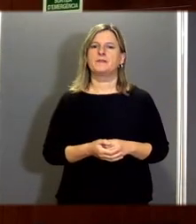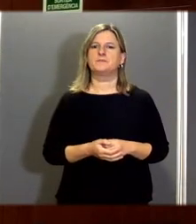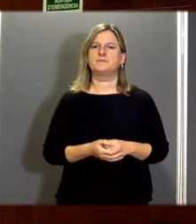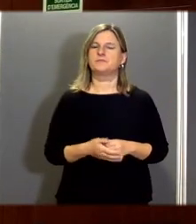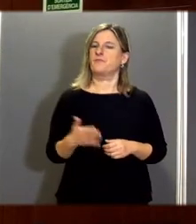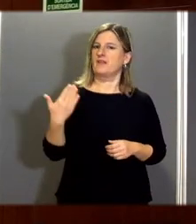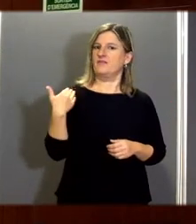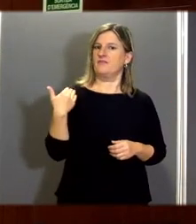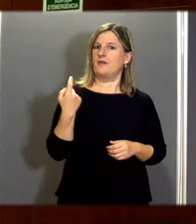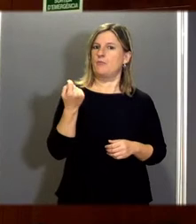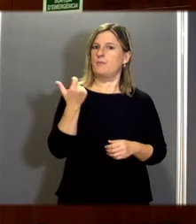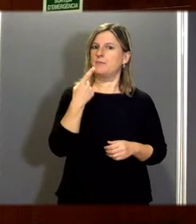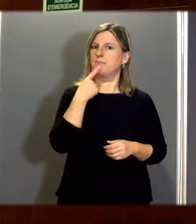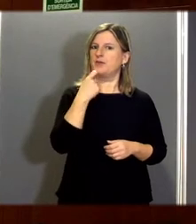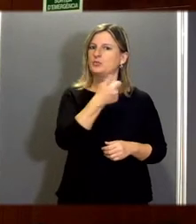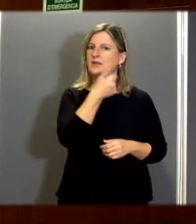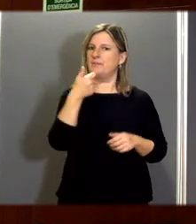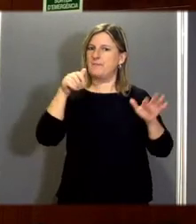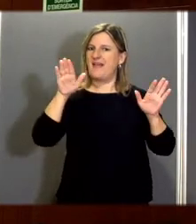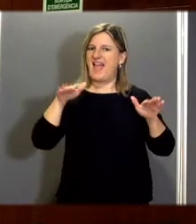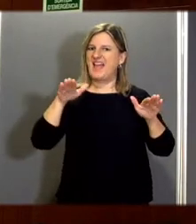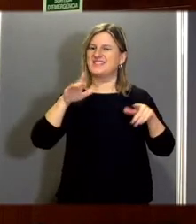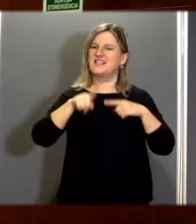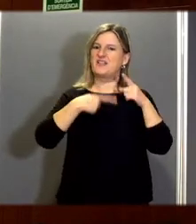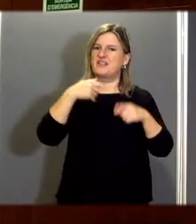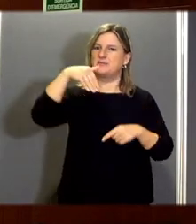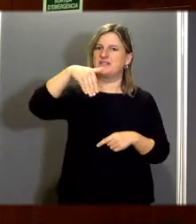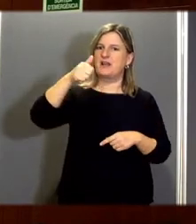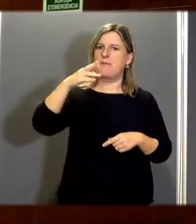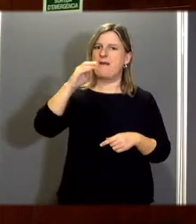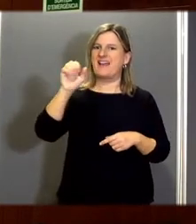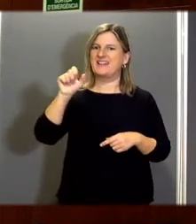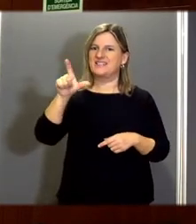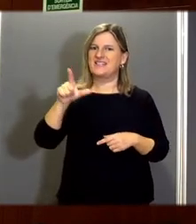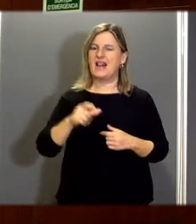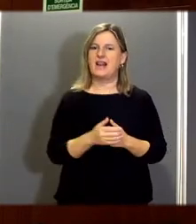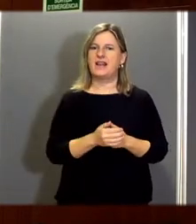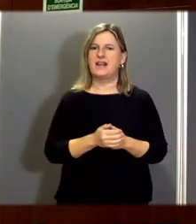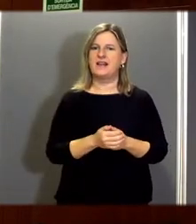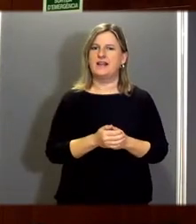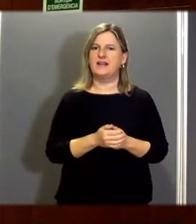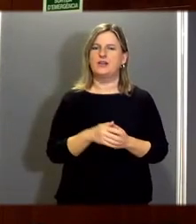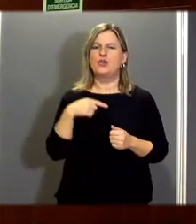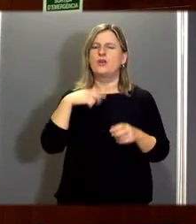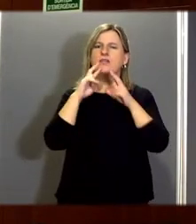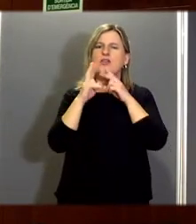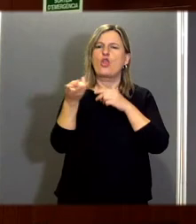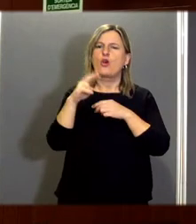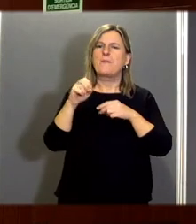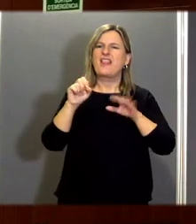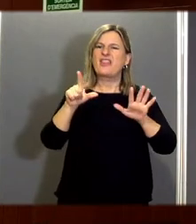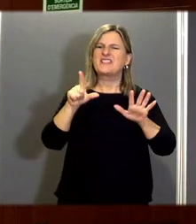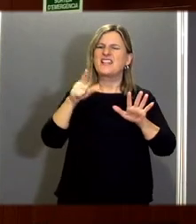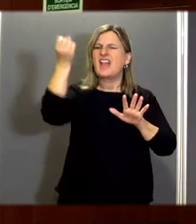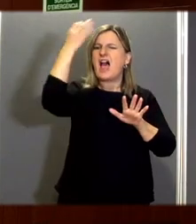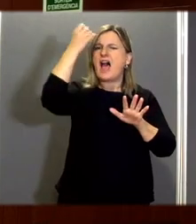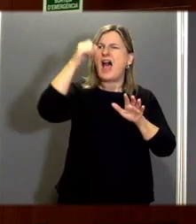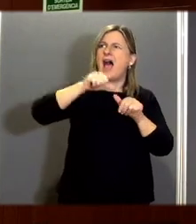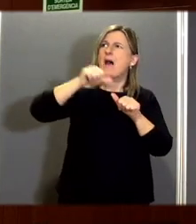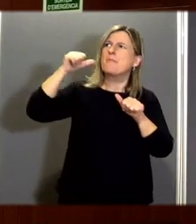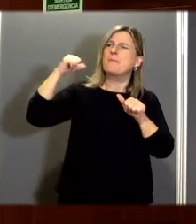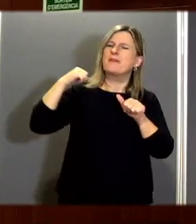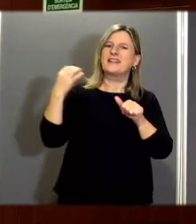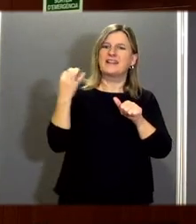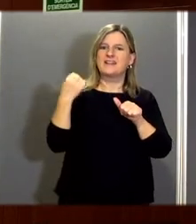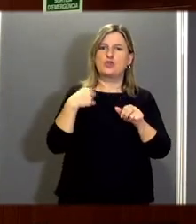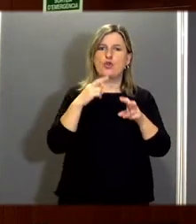Parlàvem fa un moment, et pregunto a tu primer, Àngels, i després a Marcel, del que vam aprendre el 2017. Jo personalment